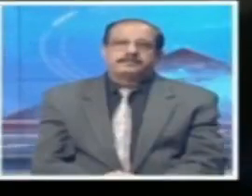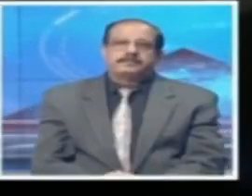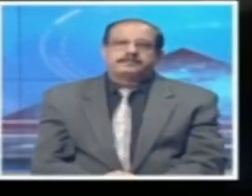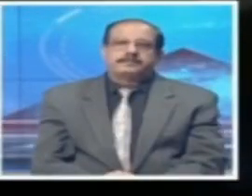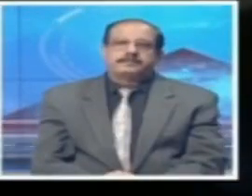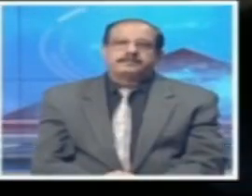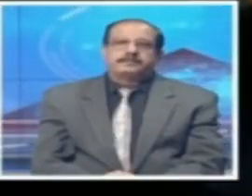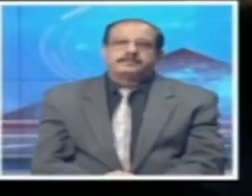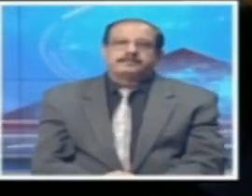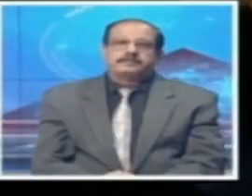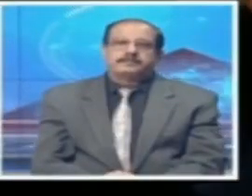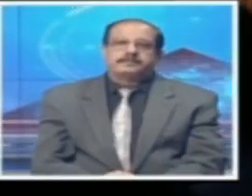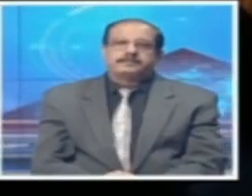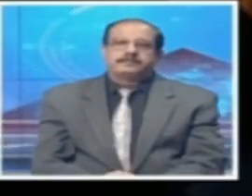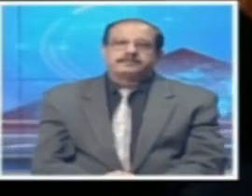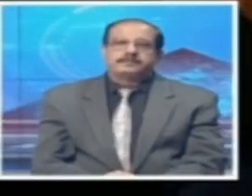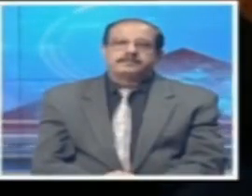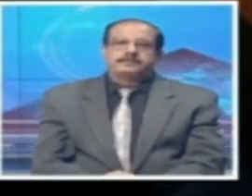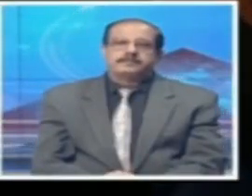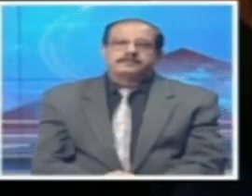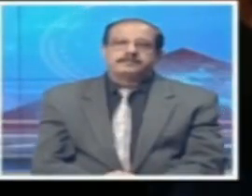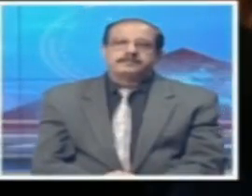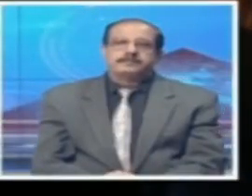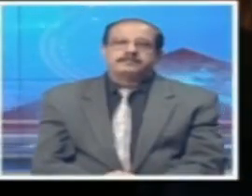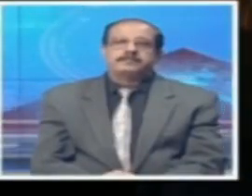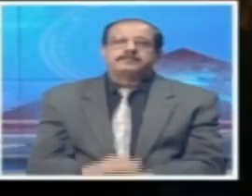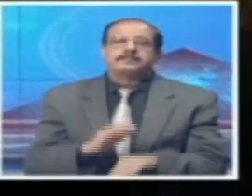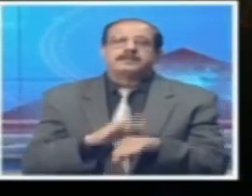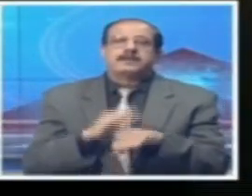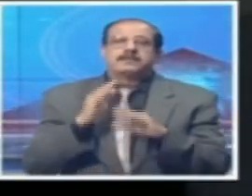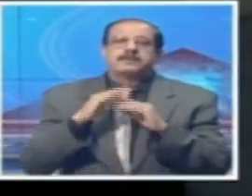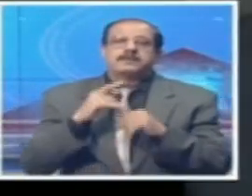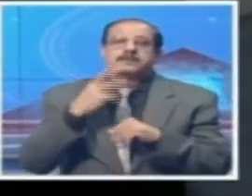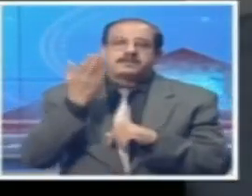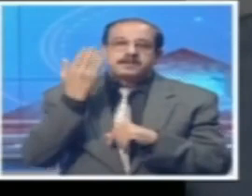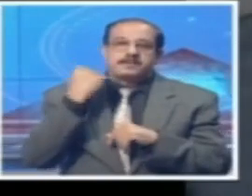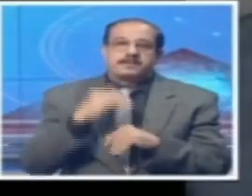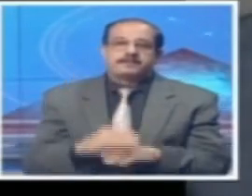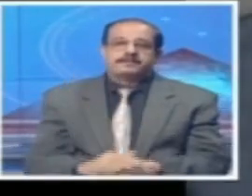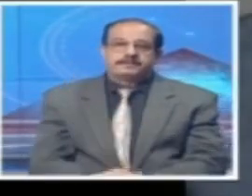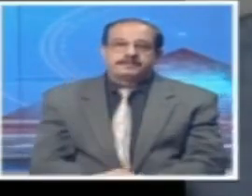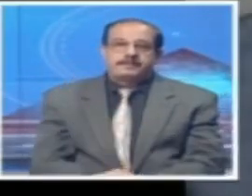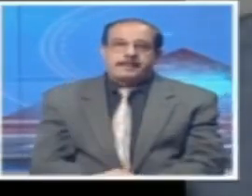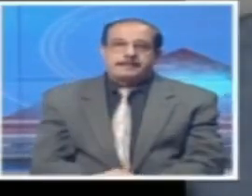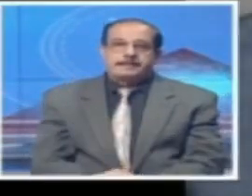الراجل الشاق جدا لخدمة هذا البلد في هذه المرحلة.